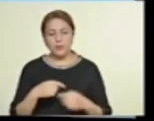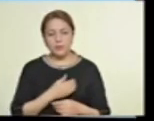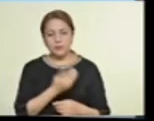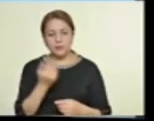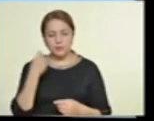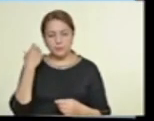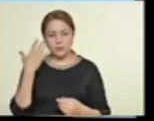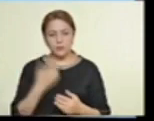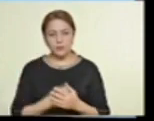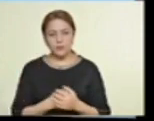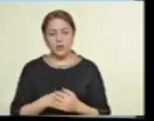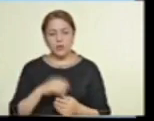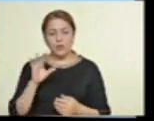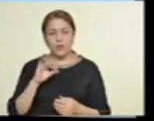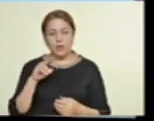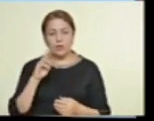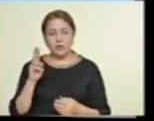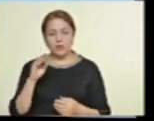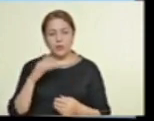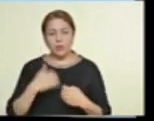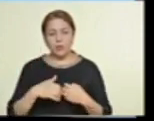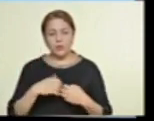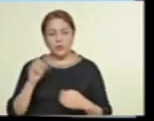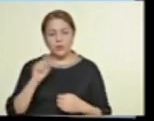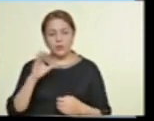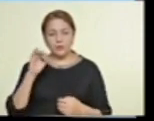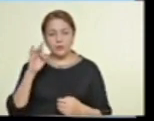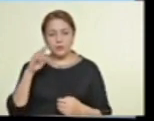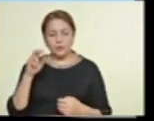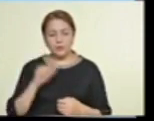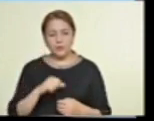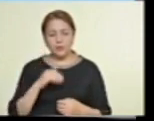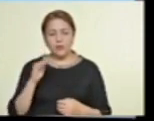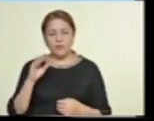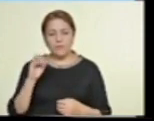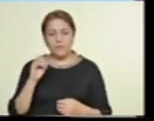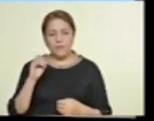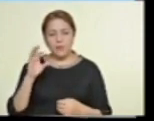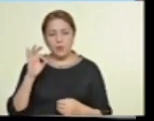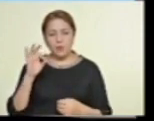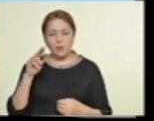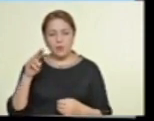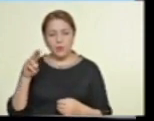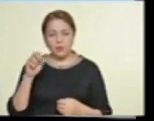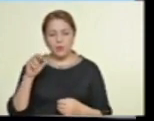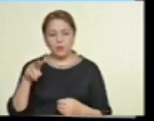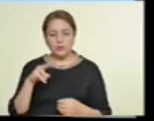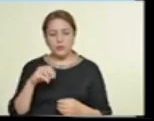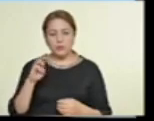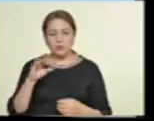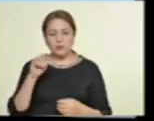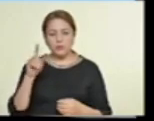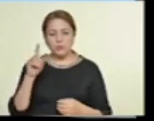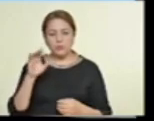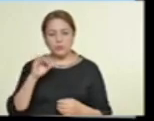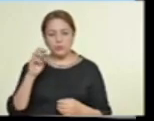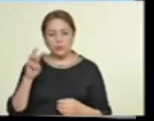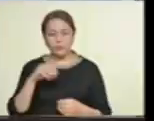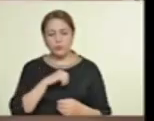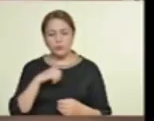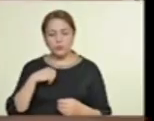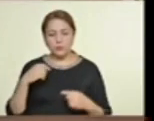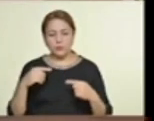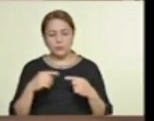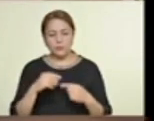ma'lum, ilk o'rta asrlarda feodal tuzum o'ziga xos bir an'analarga ega edi. Ya'ni